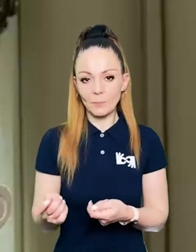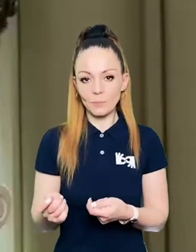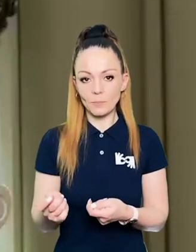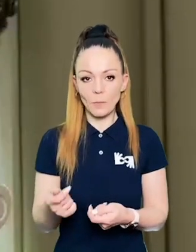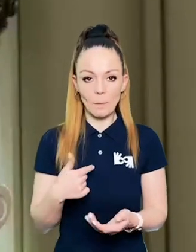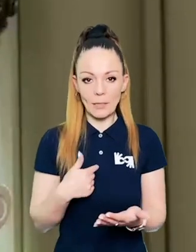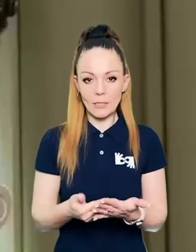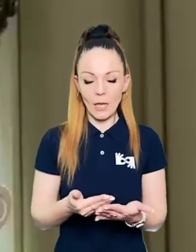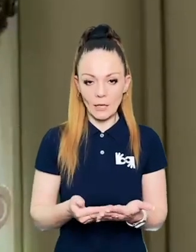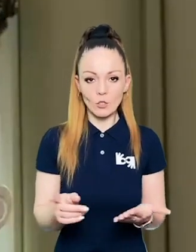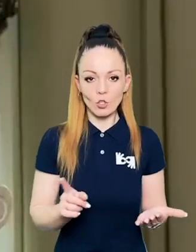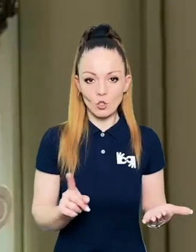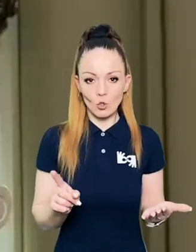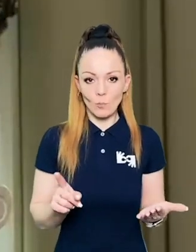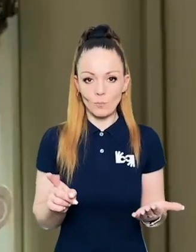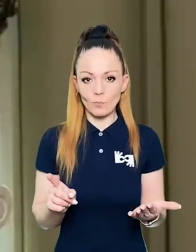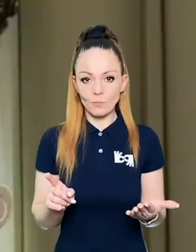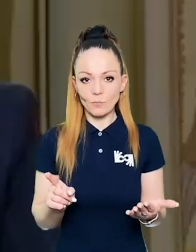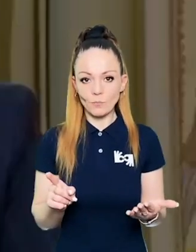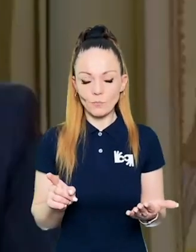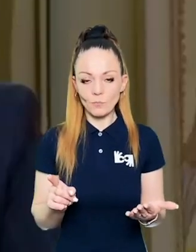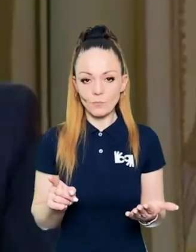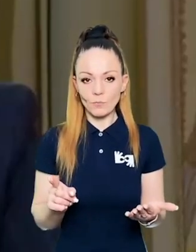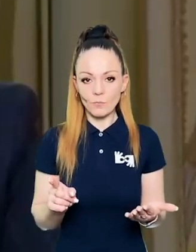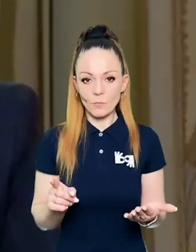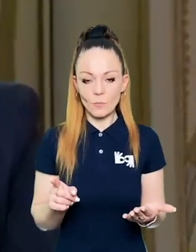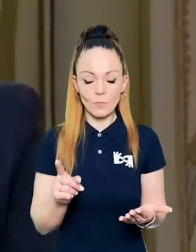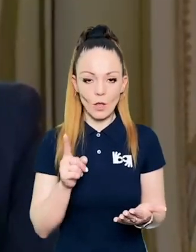вивезення. Мені здається, що